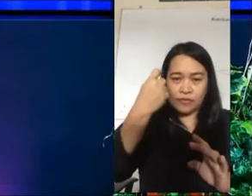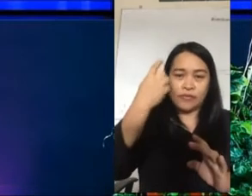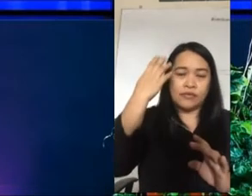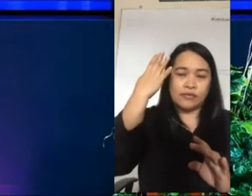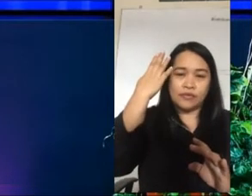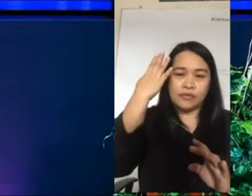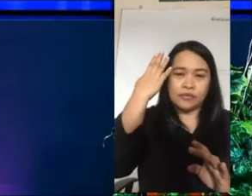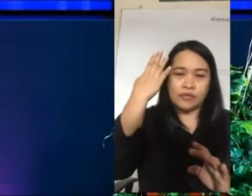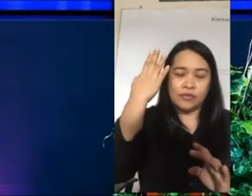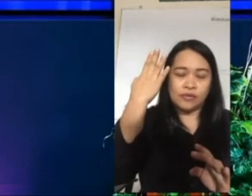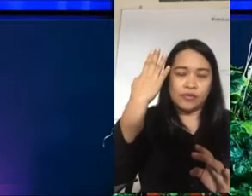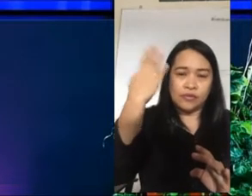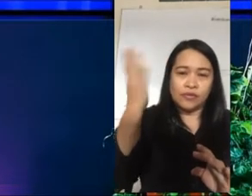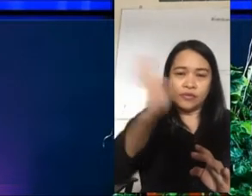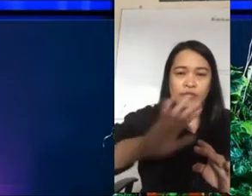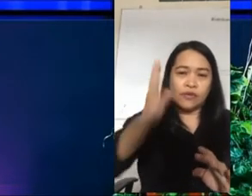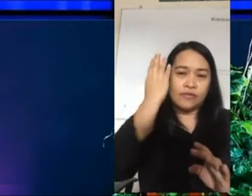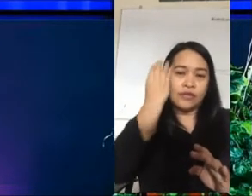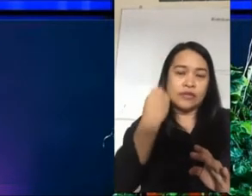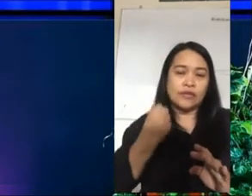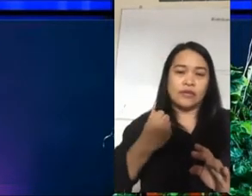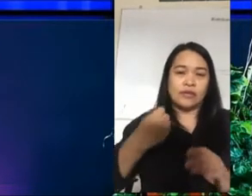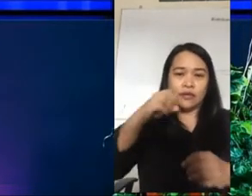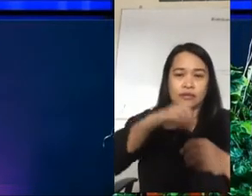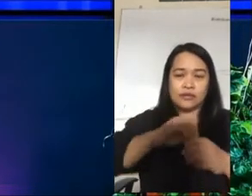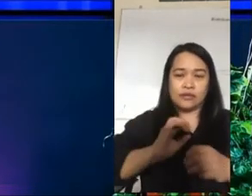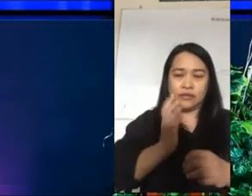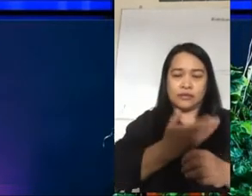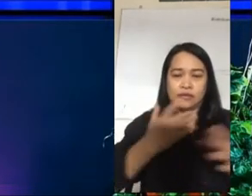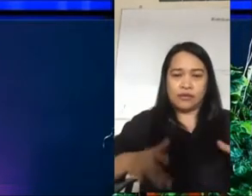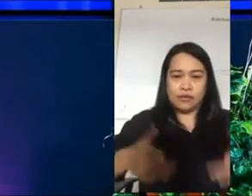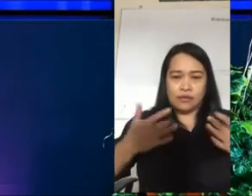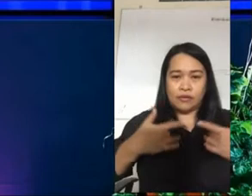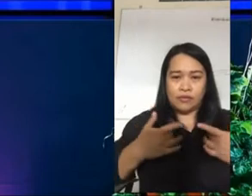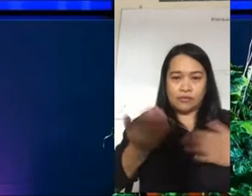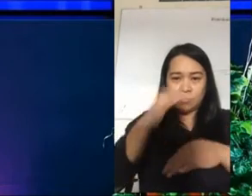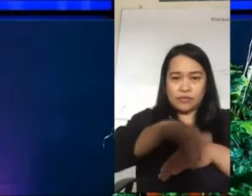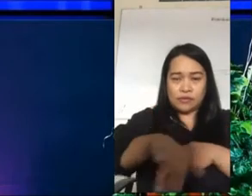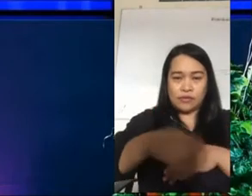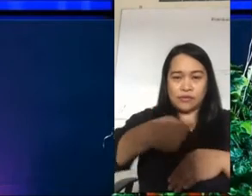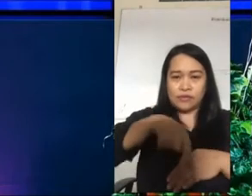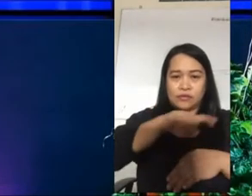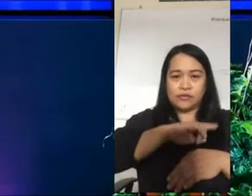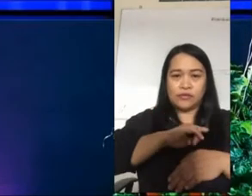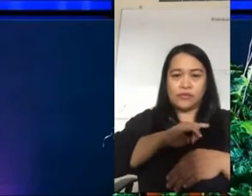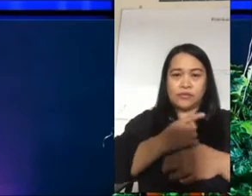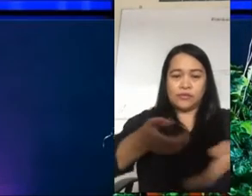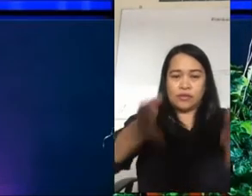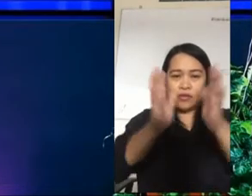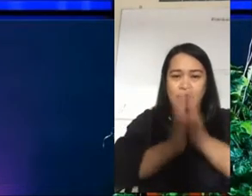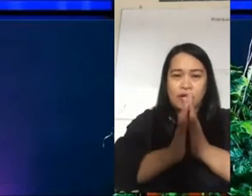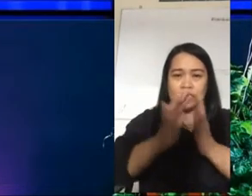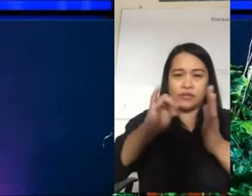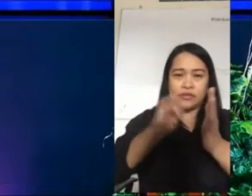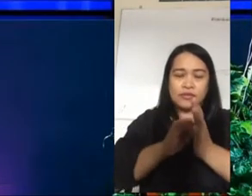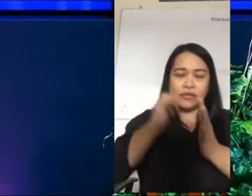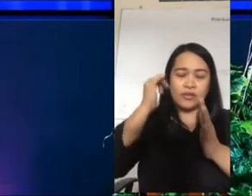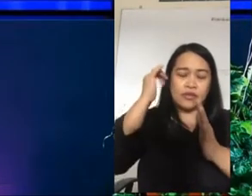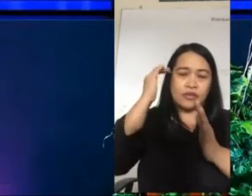sa buhay ng bawat isa sa amin. Sa gabing ito, amin pong hinihiling na ikaw ay malayang kumilos sa bawat isa sa